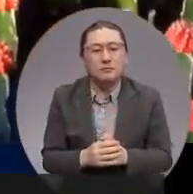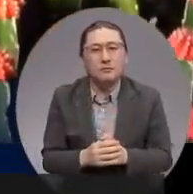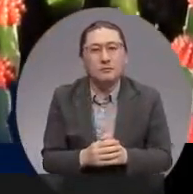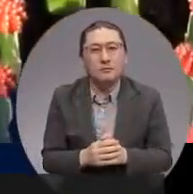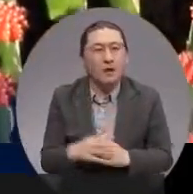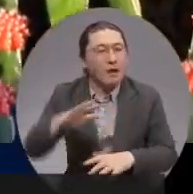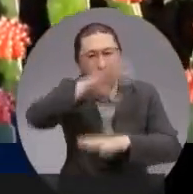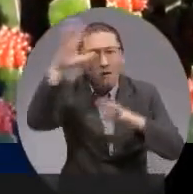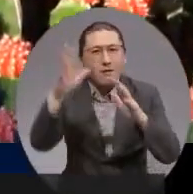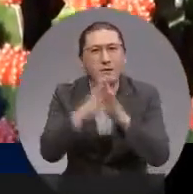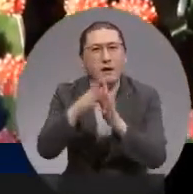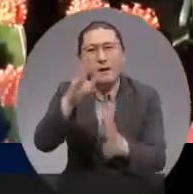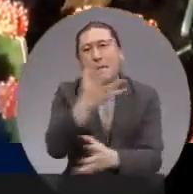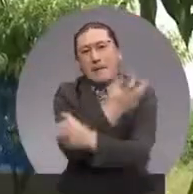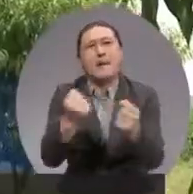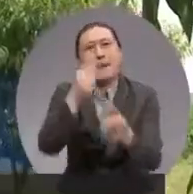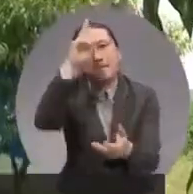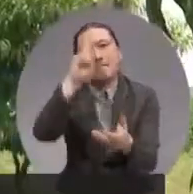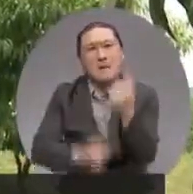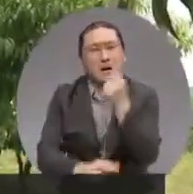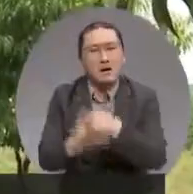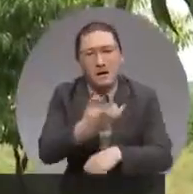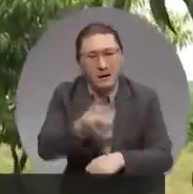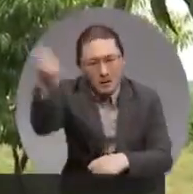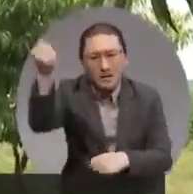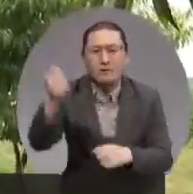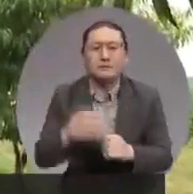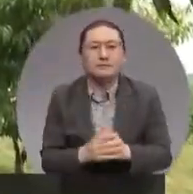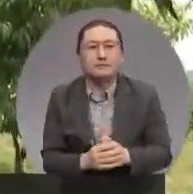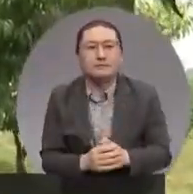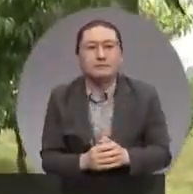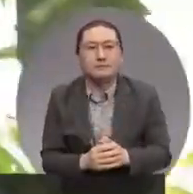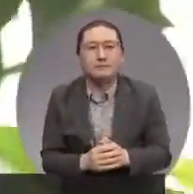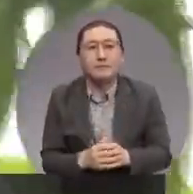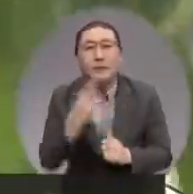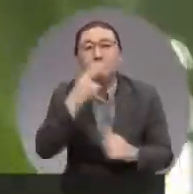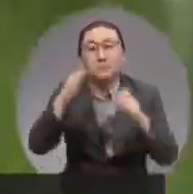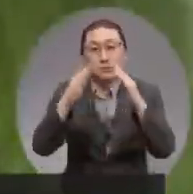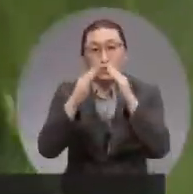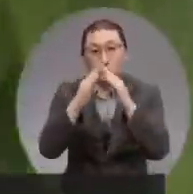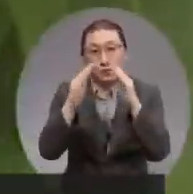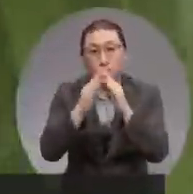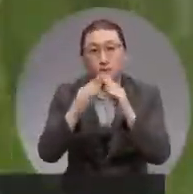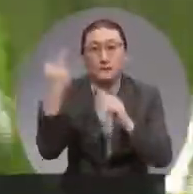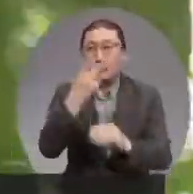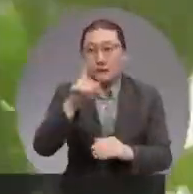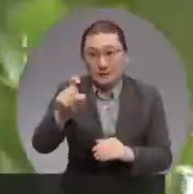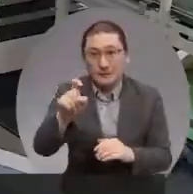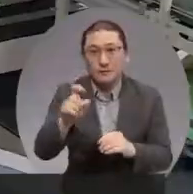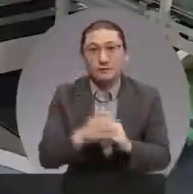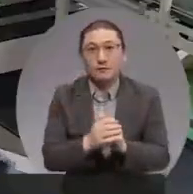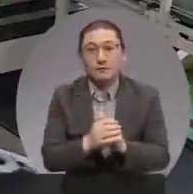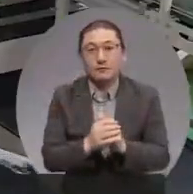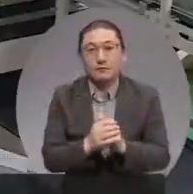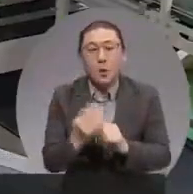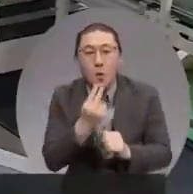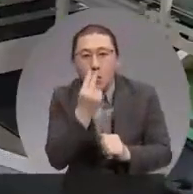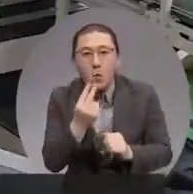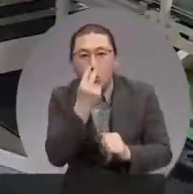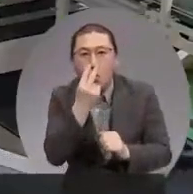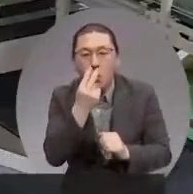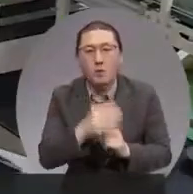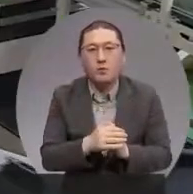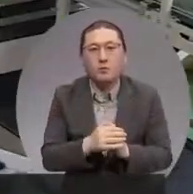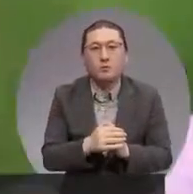와가지고 전량 다 좋아하니까 무조건 음성군의 본격적인 농산물 수출은 지난 2010년 홍콩과 인도네시아에